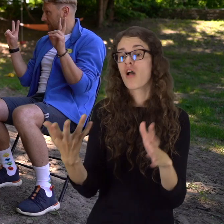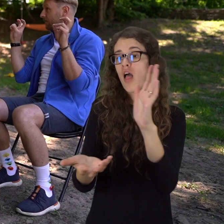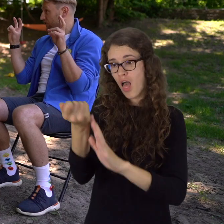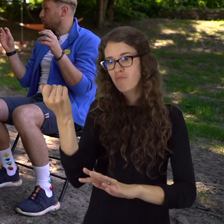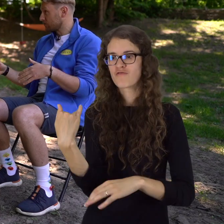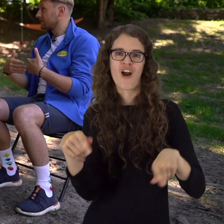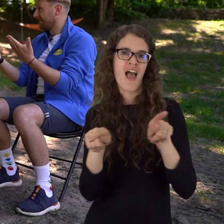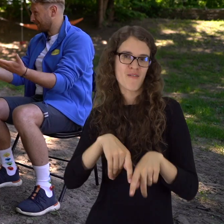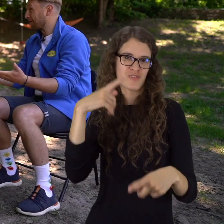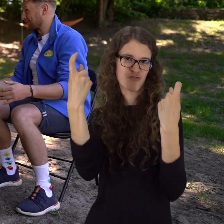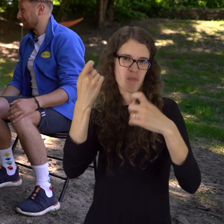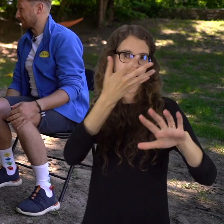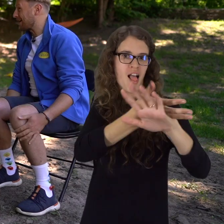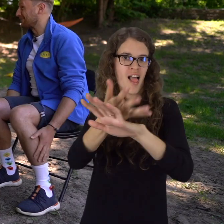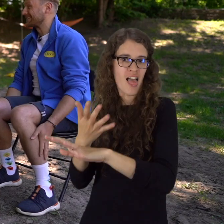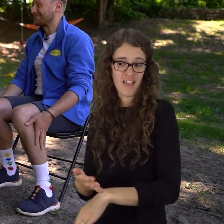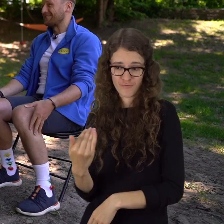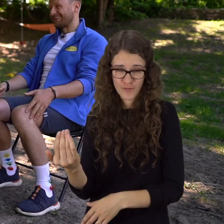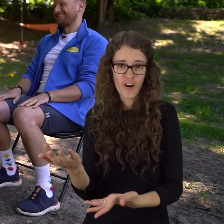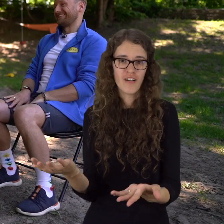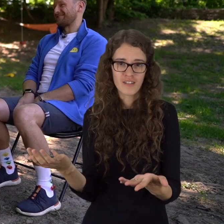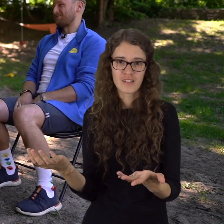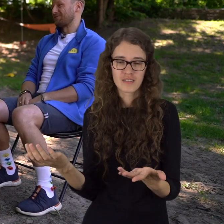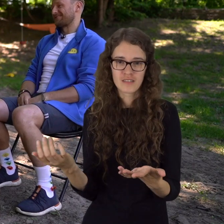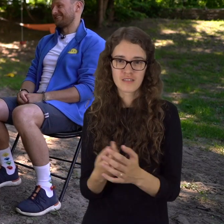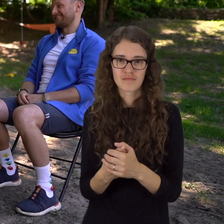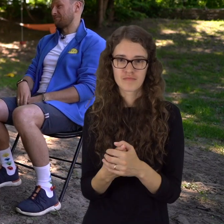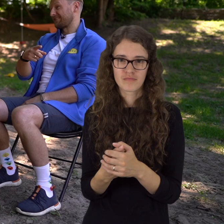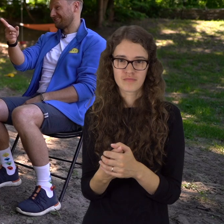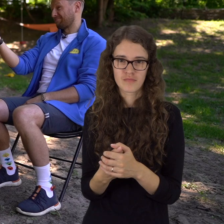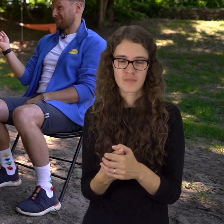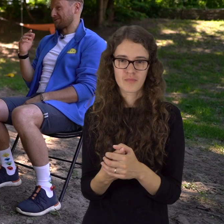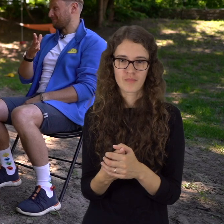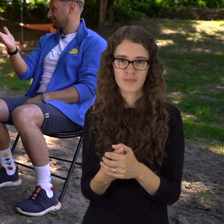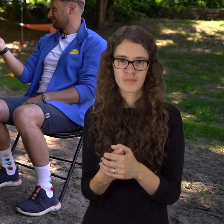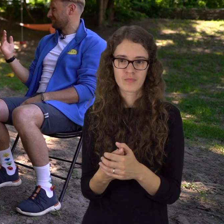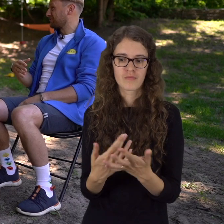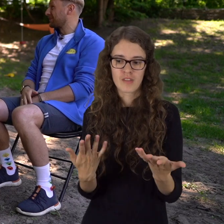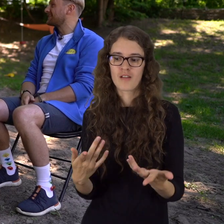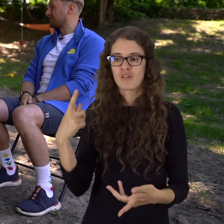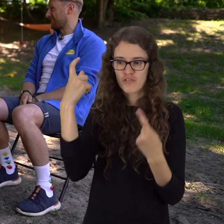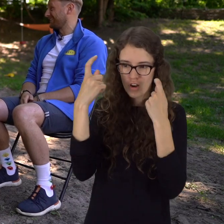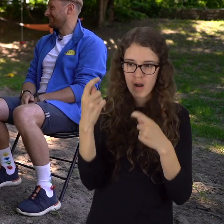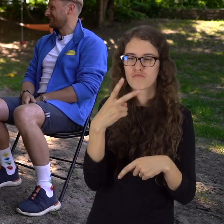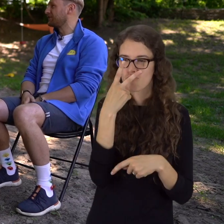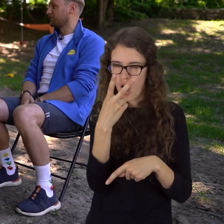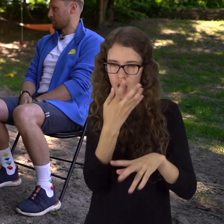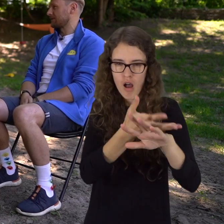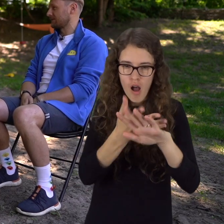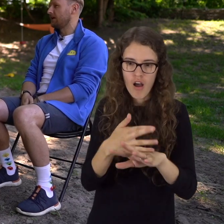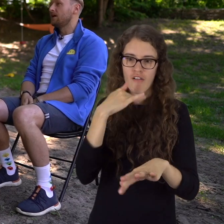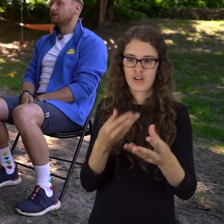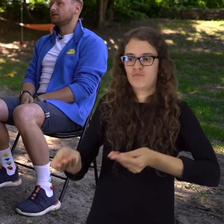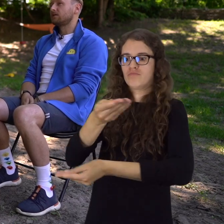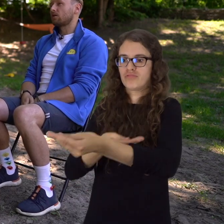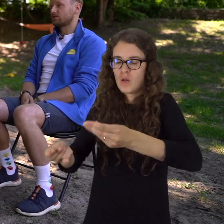taip, fake news, mhm. tokios vat ir gaunasi, atrodo, kad žmogus taip ir paskui, žodžiu, dalinasi tokia klaidinga